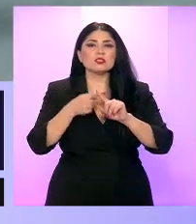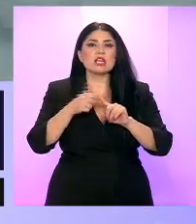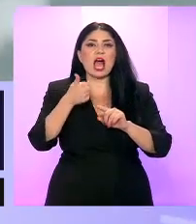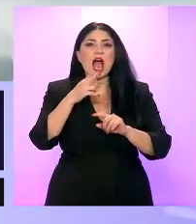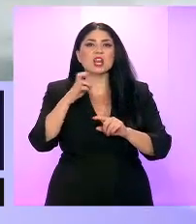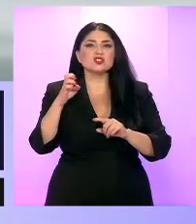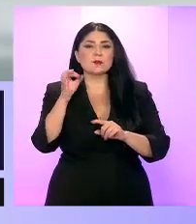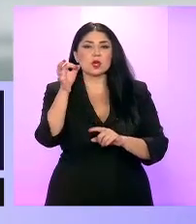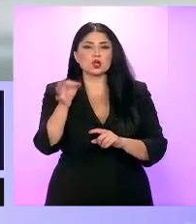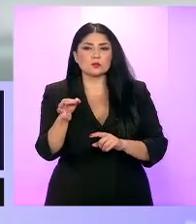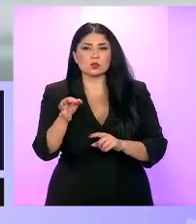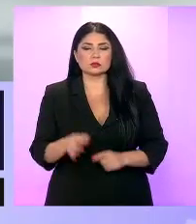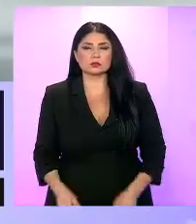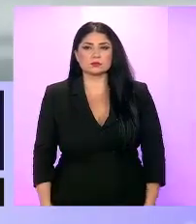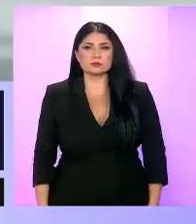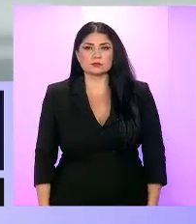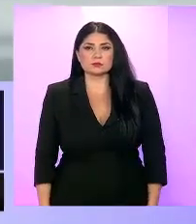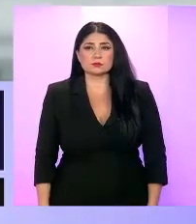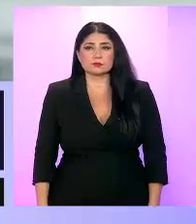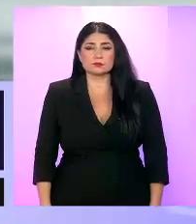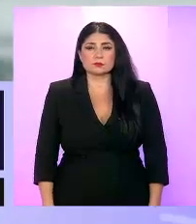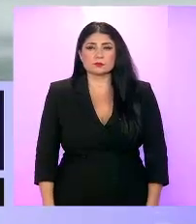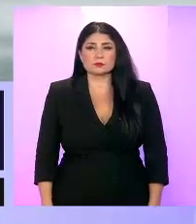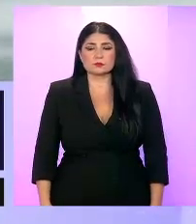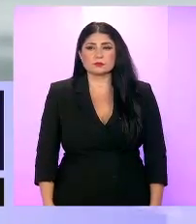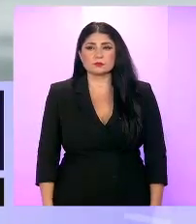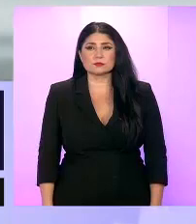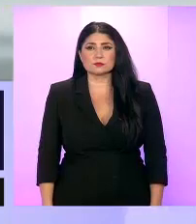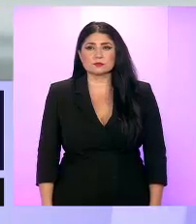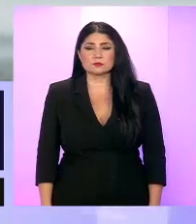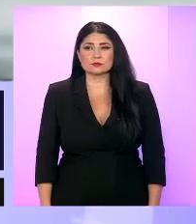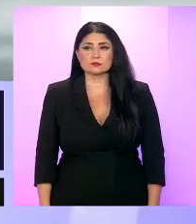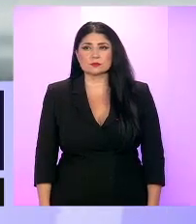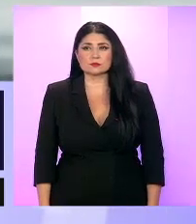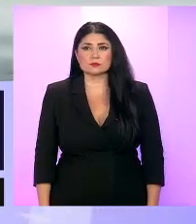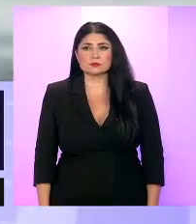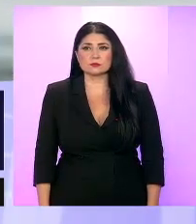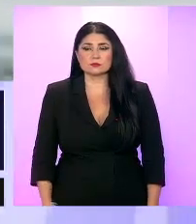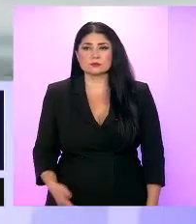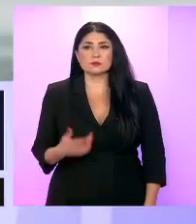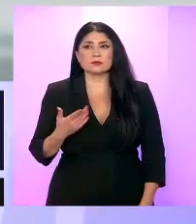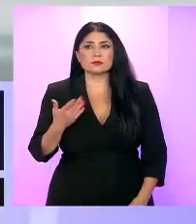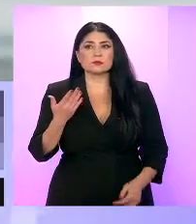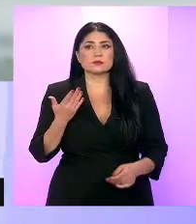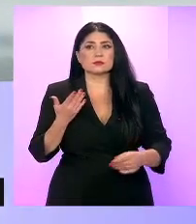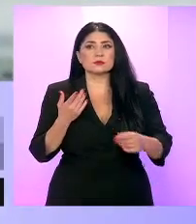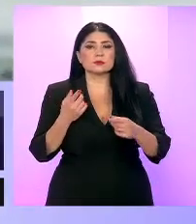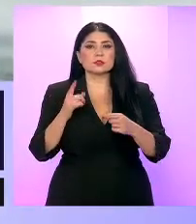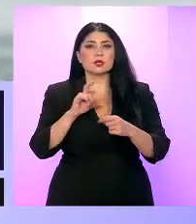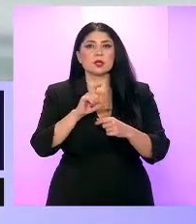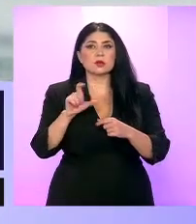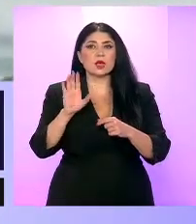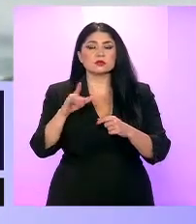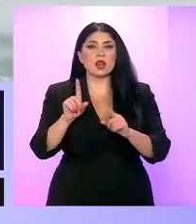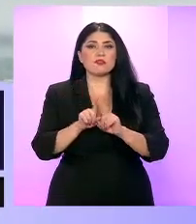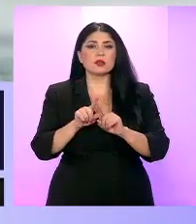algelor microscopice, a planctonului, care consumă cel mai rapid acest tip de substanțe și practic au